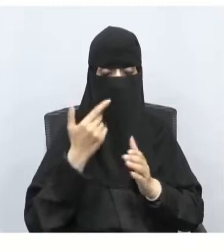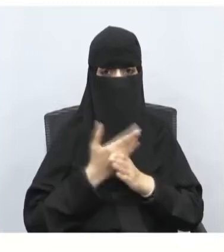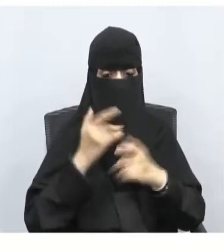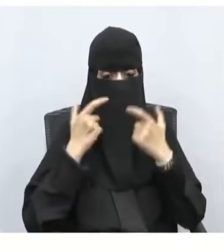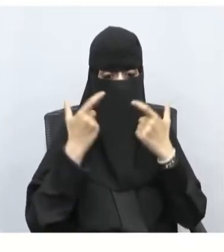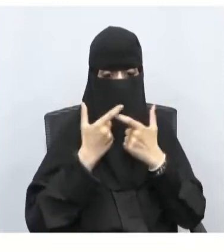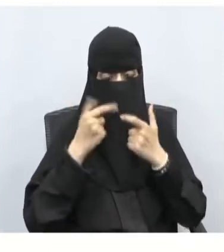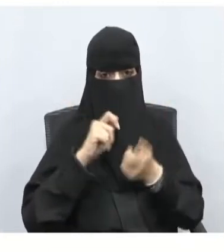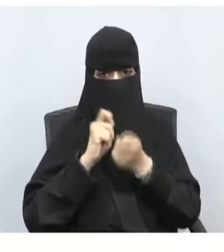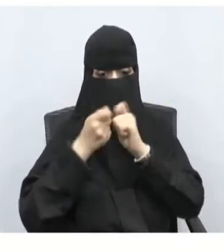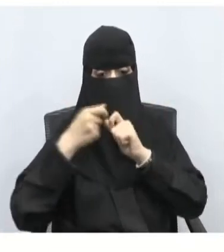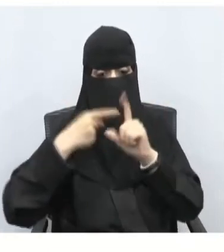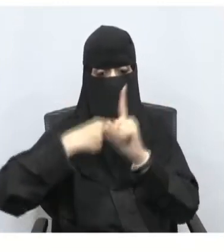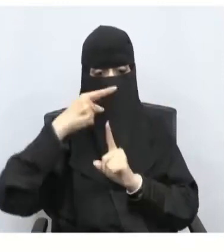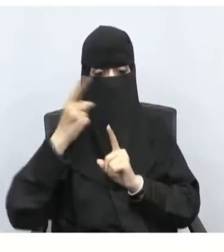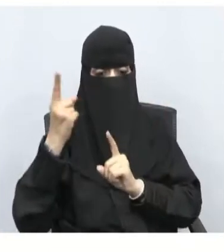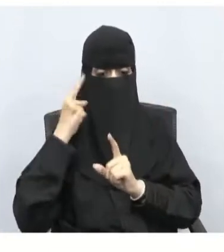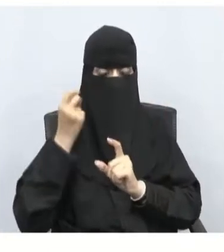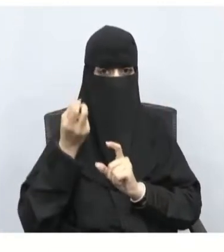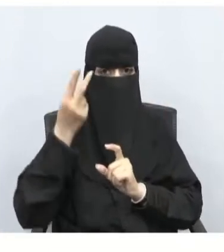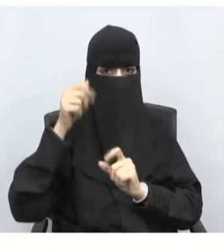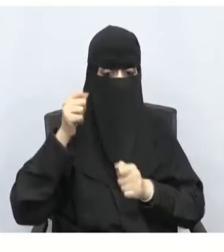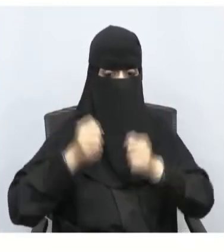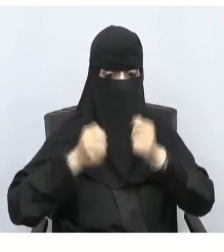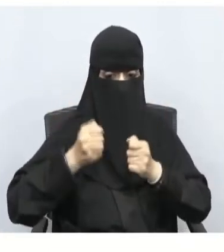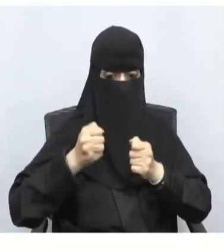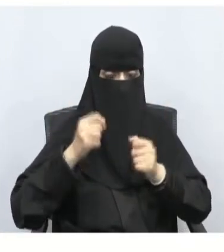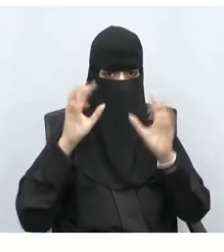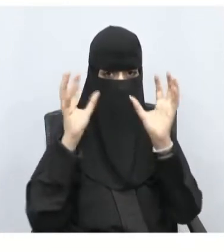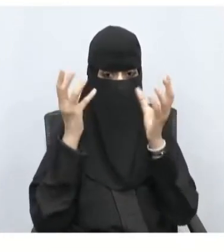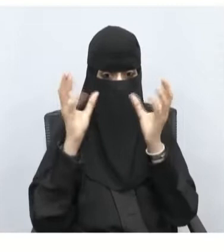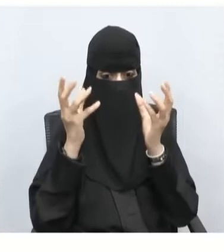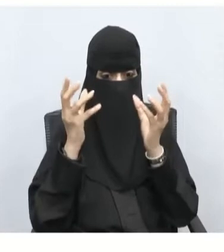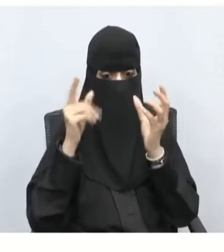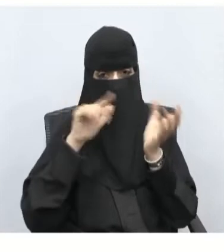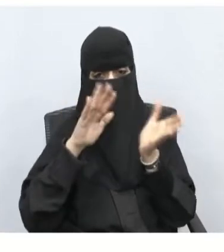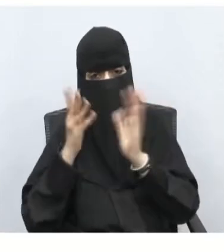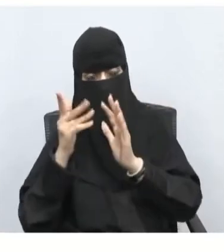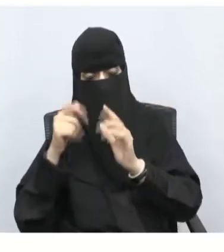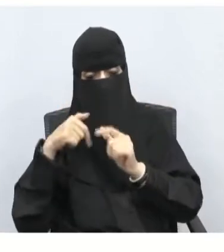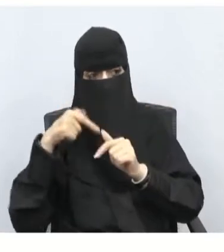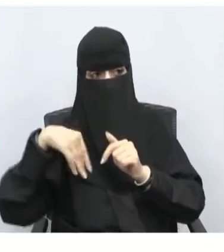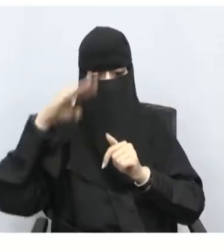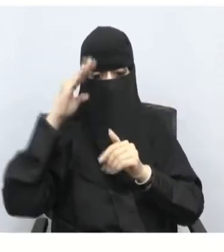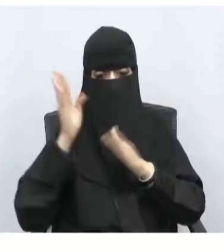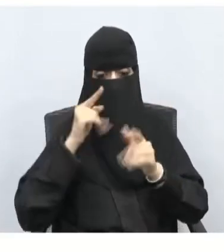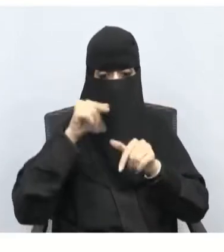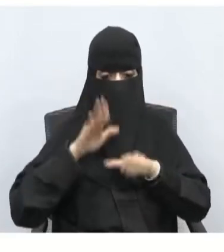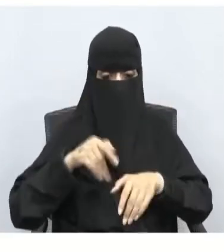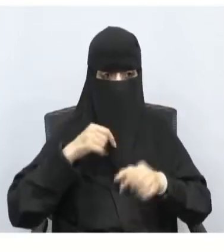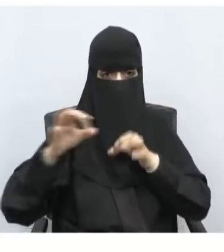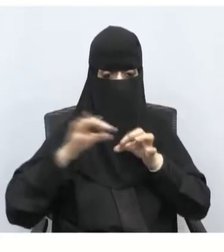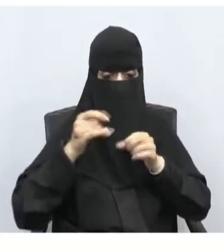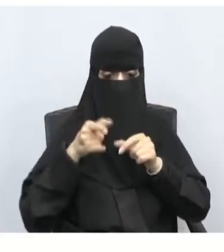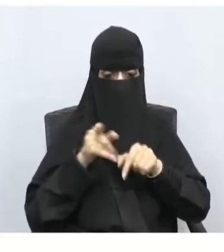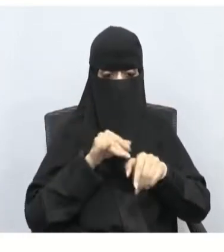لعلكم لاحظتم تغير درجة صوت منبه سيارة للإسعاف أو الشرطة أثناء